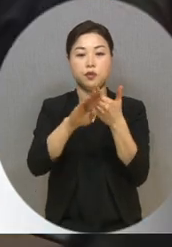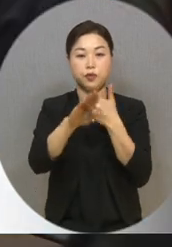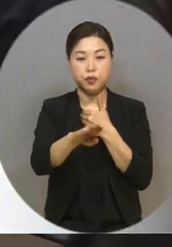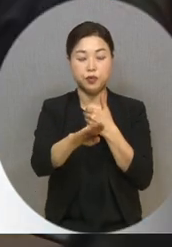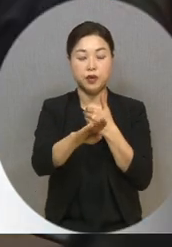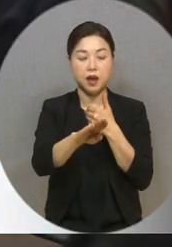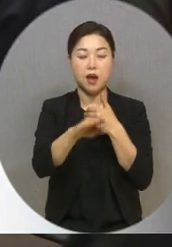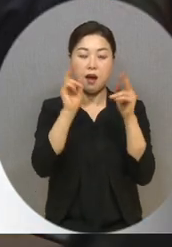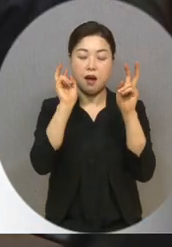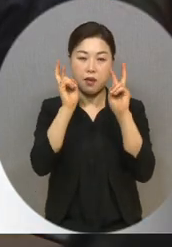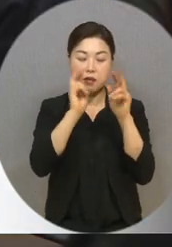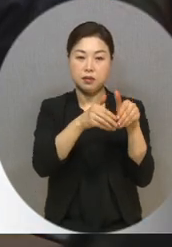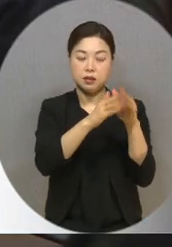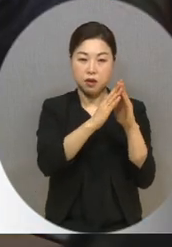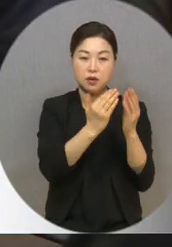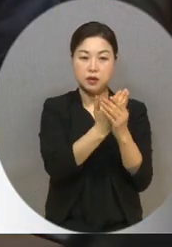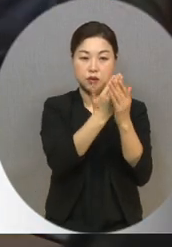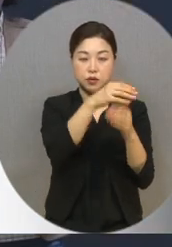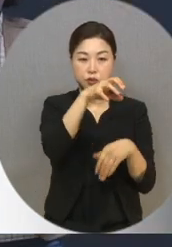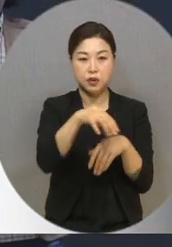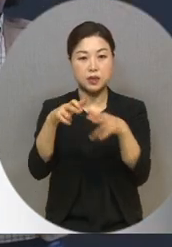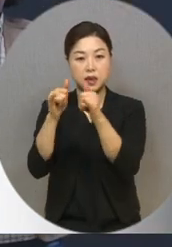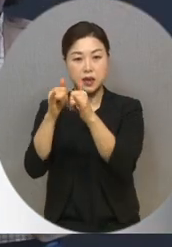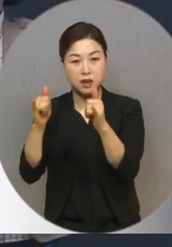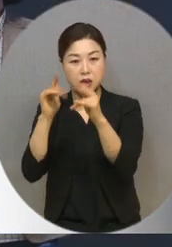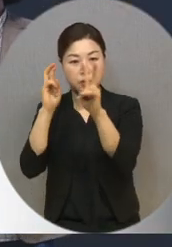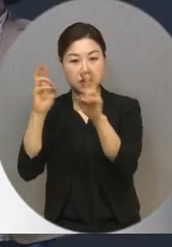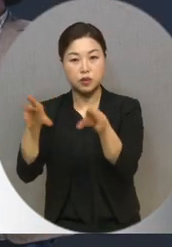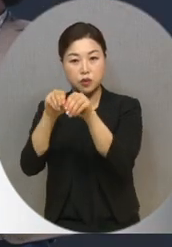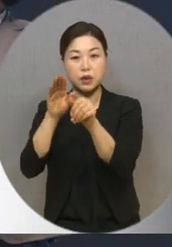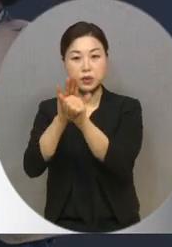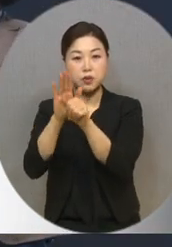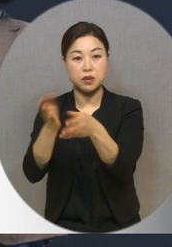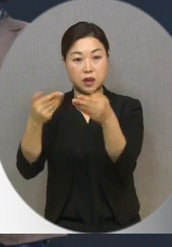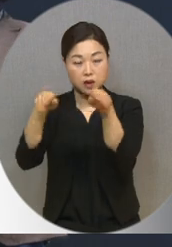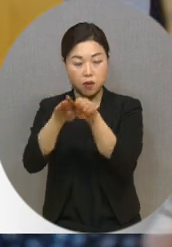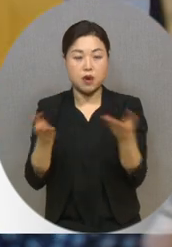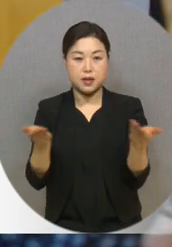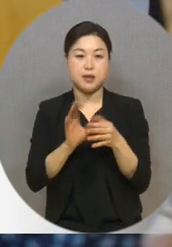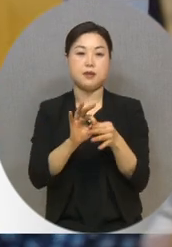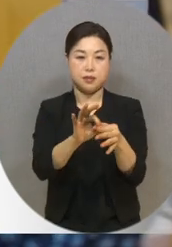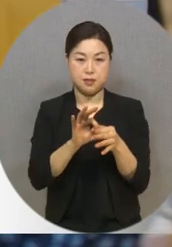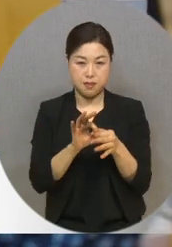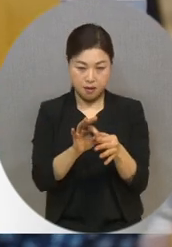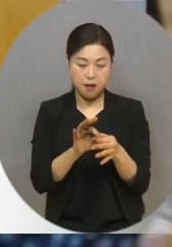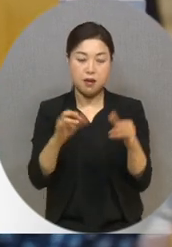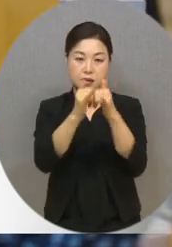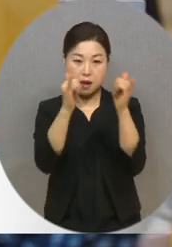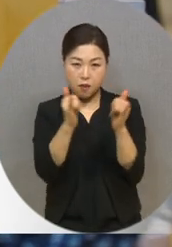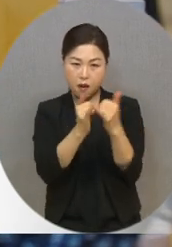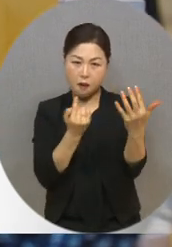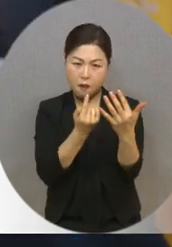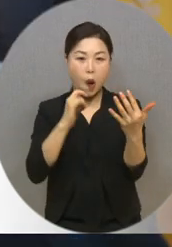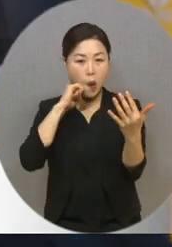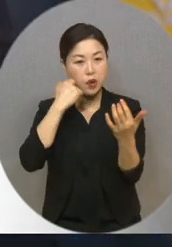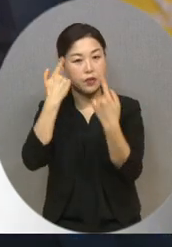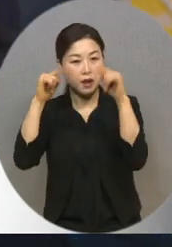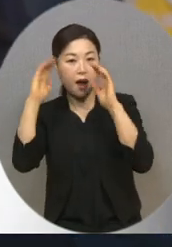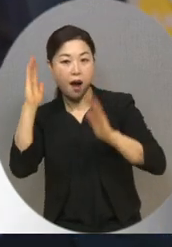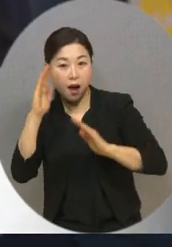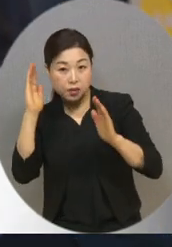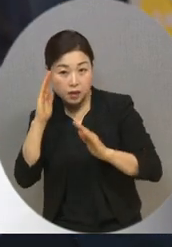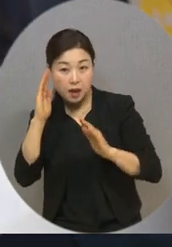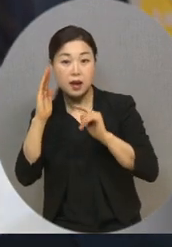창업진흥원과 장애인 기업종합지원센터와의 업무 협약을 통해 사회적 소외계층 대학생을 위한 창업 교육과